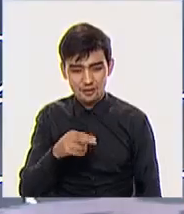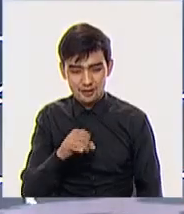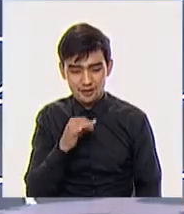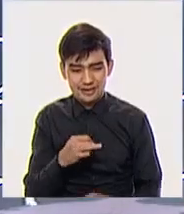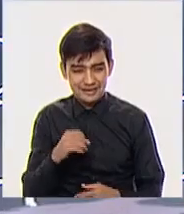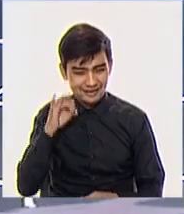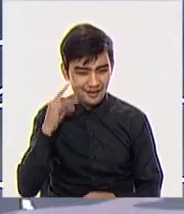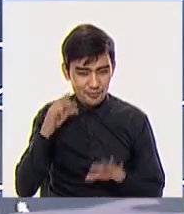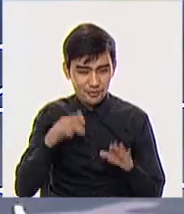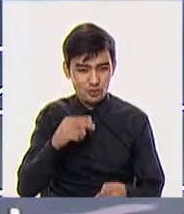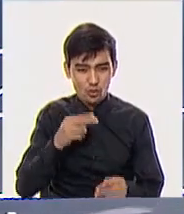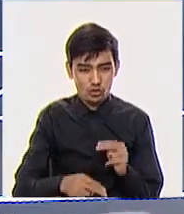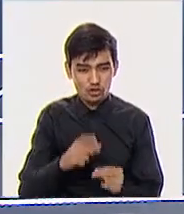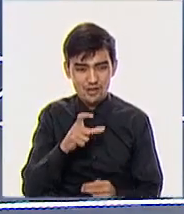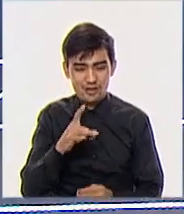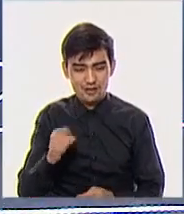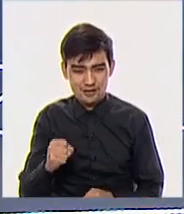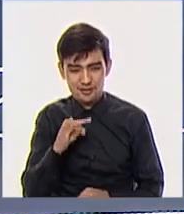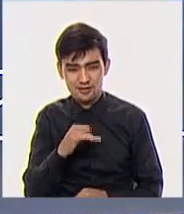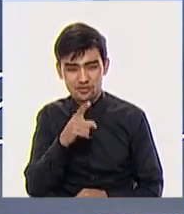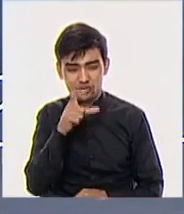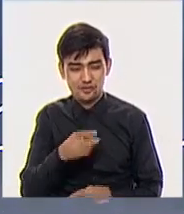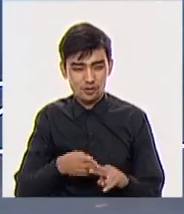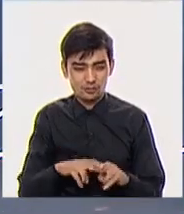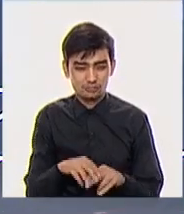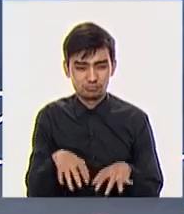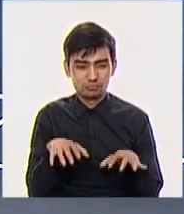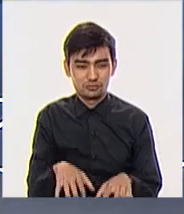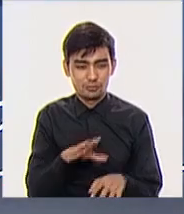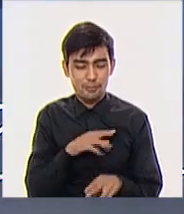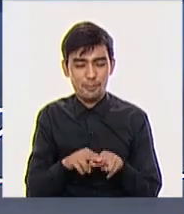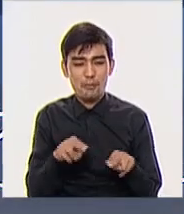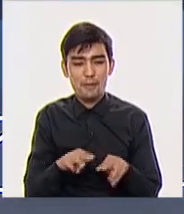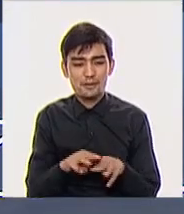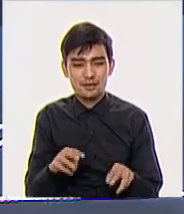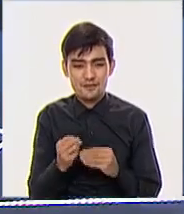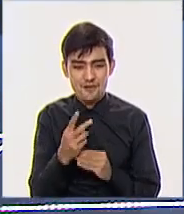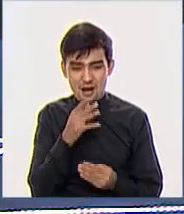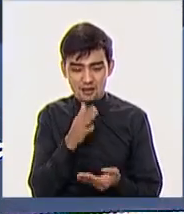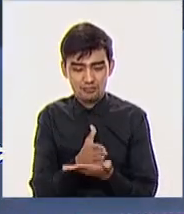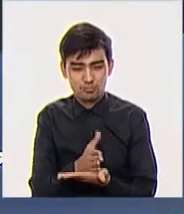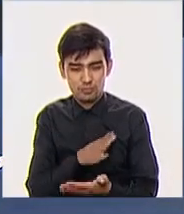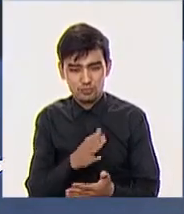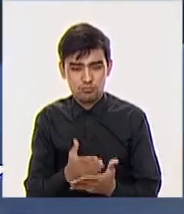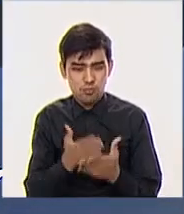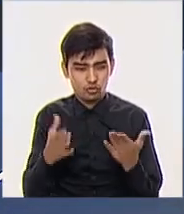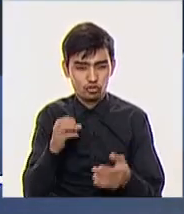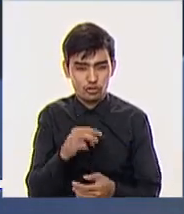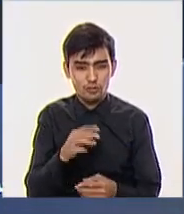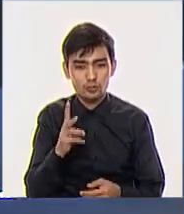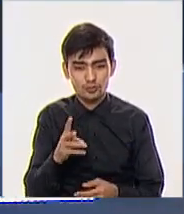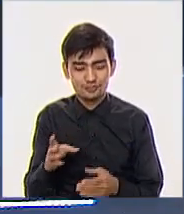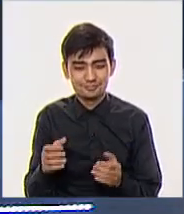В Израиле заканчивается эра Биньямина Нетаньяху. Он занимал пост премьер-министра 12 лет, дольше, чем кто-либо из